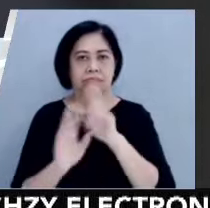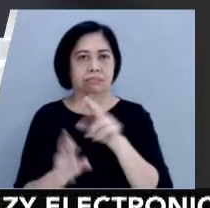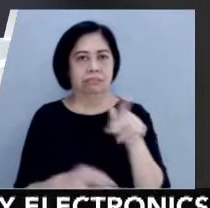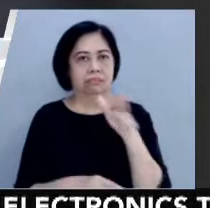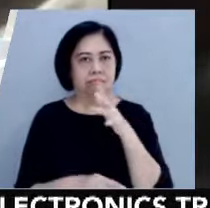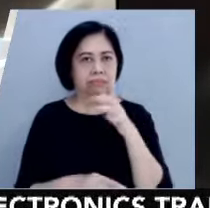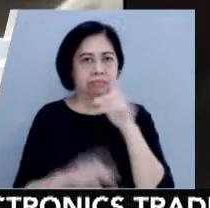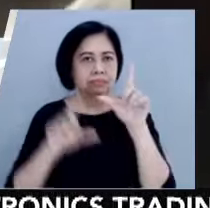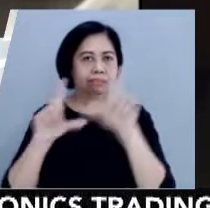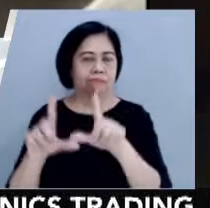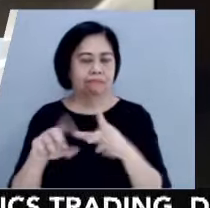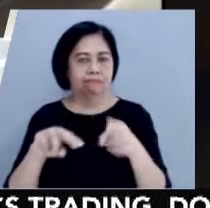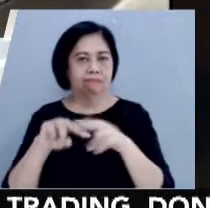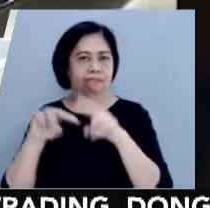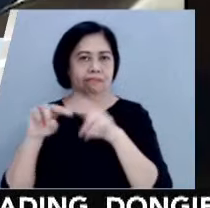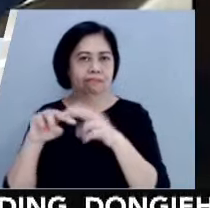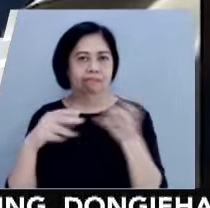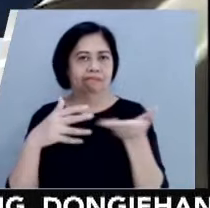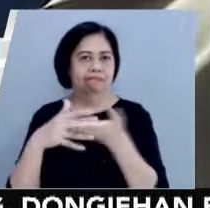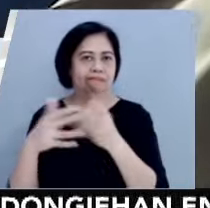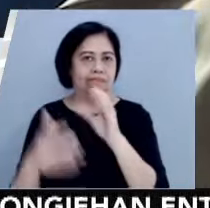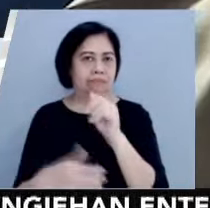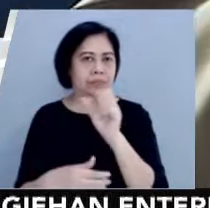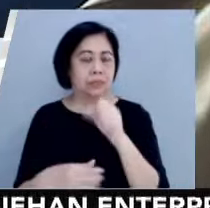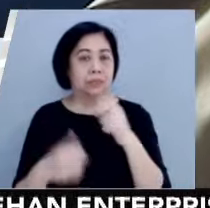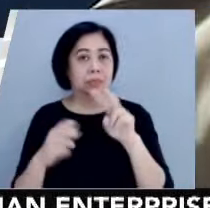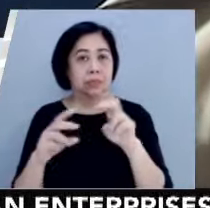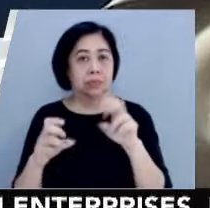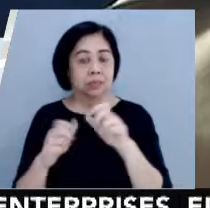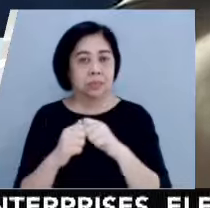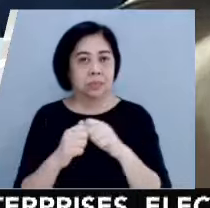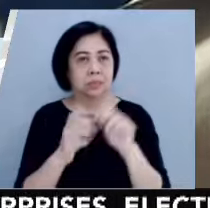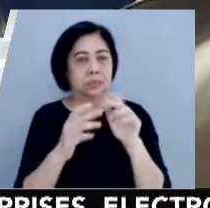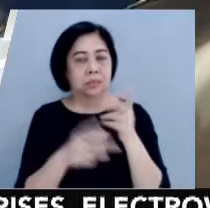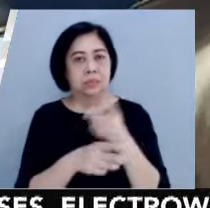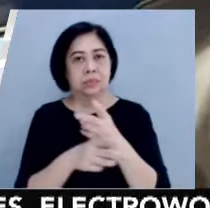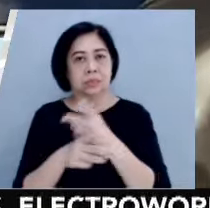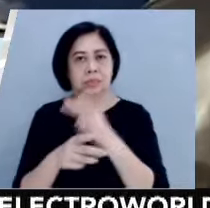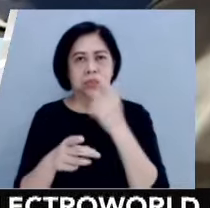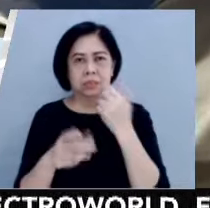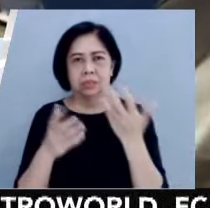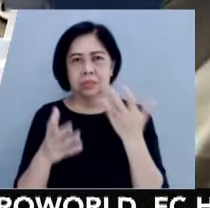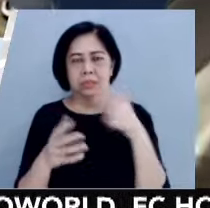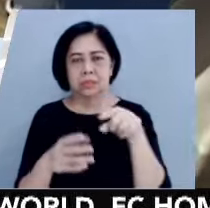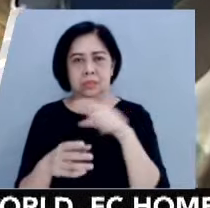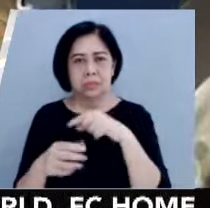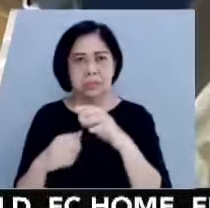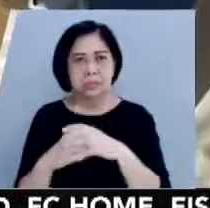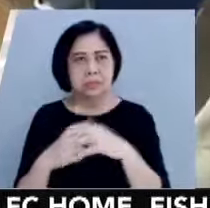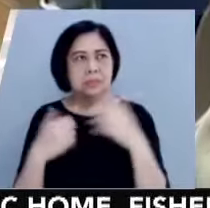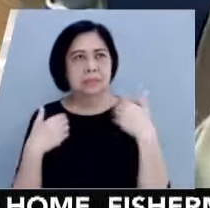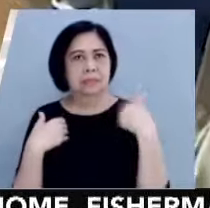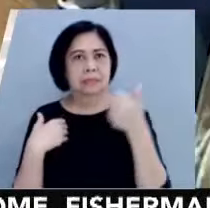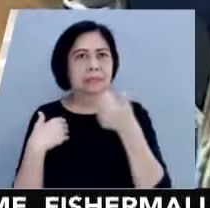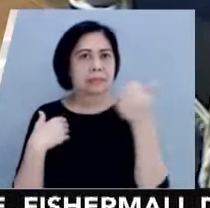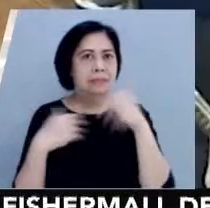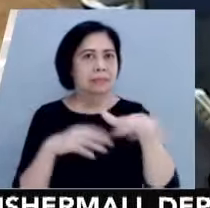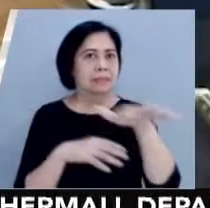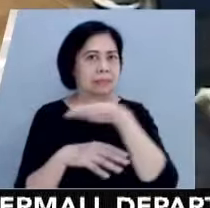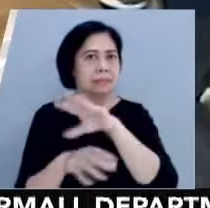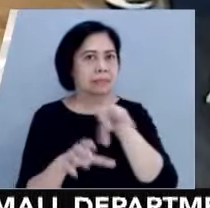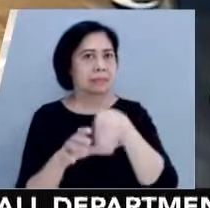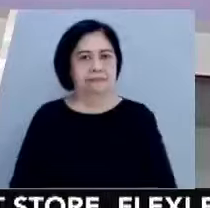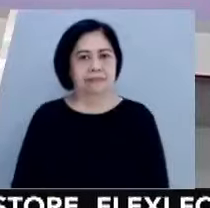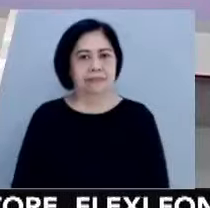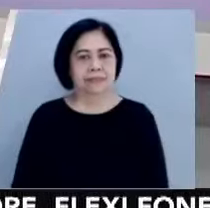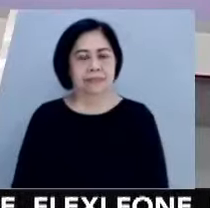sa patong-patong na asunto. Magsasagawa rin ng cyber patrolling ang pulisya dahil sa posibilidad na may iba pang kasama ang suspect.